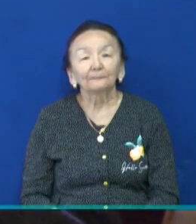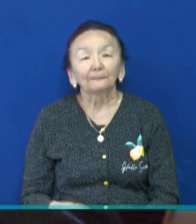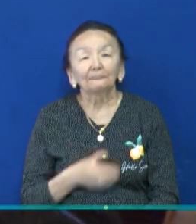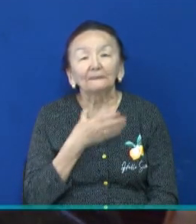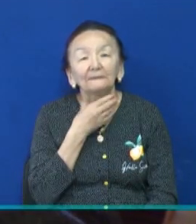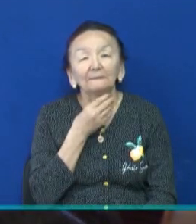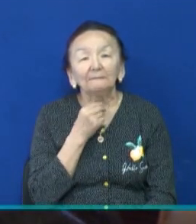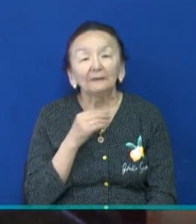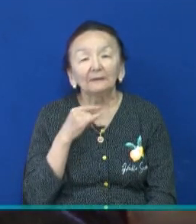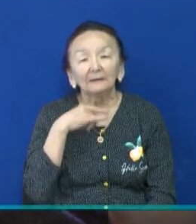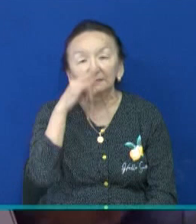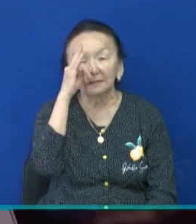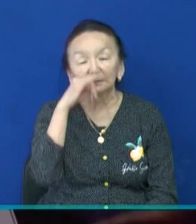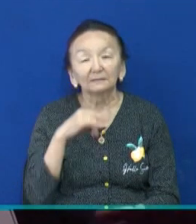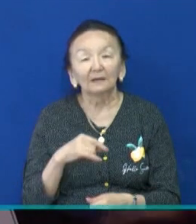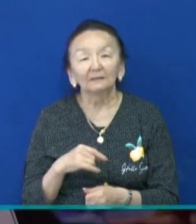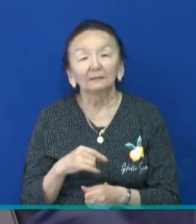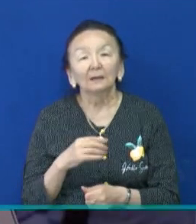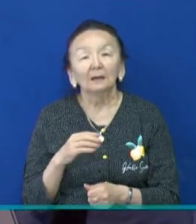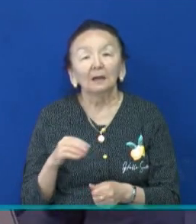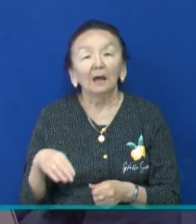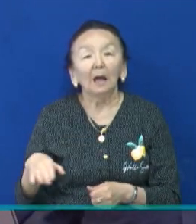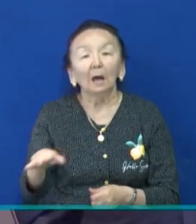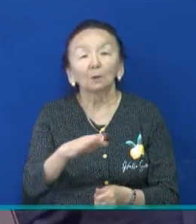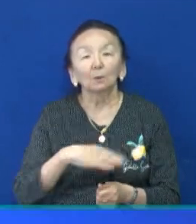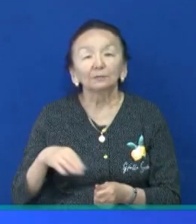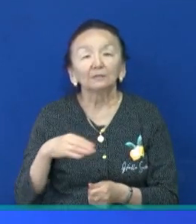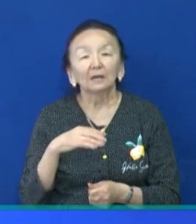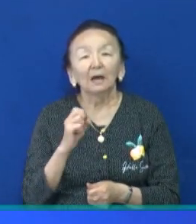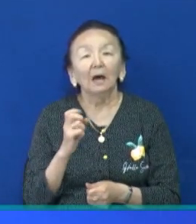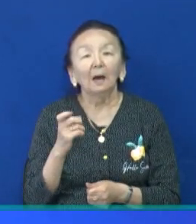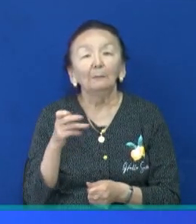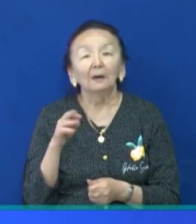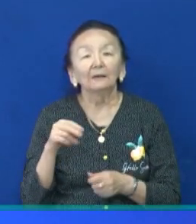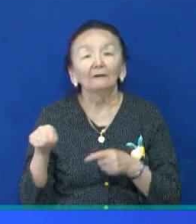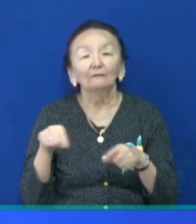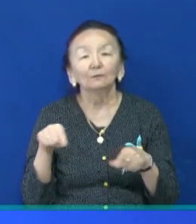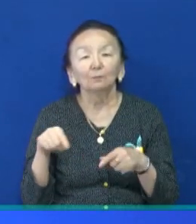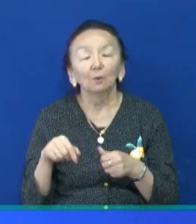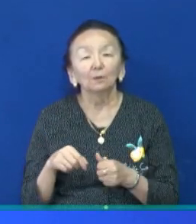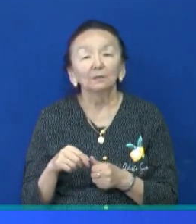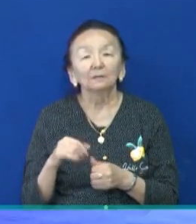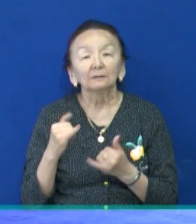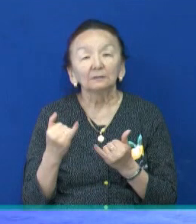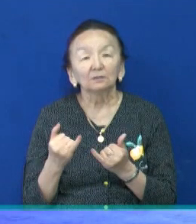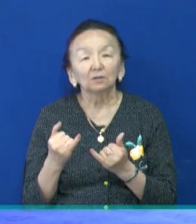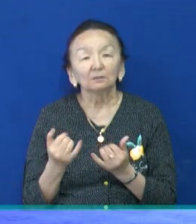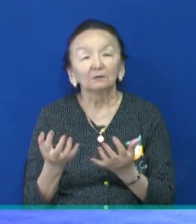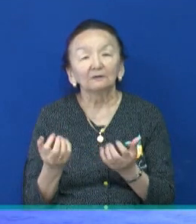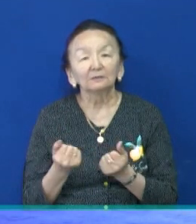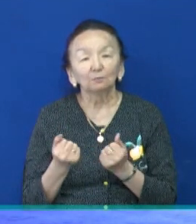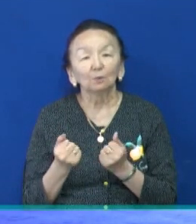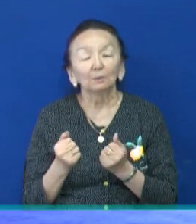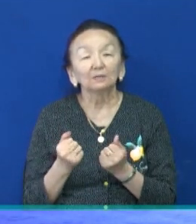Семей қазақстандық футболдың отаны. Қазірде бұл спорт түріне көп көңіл бөлу қажет. Мұны жергілікті тұрғындар да қолдайтынын байқадым.